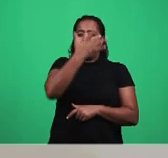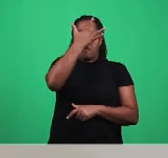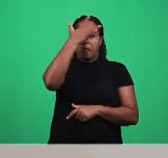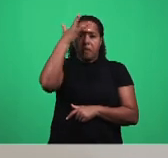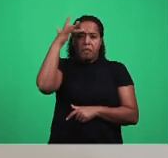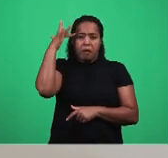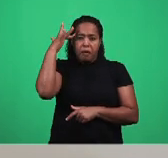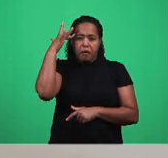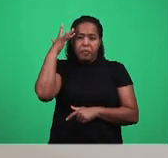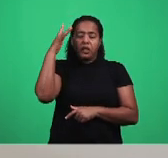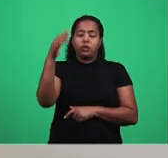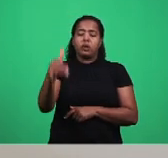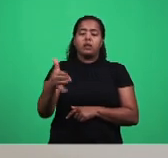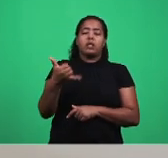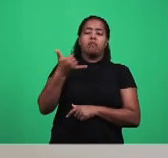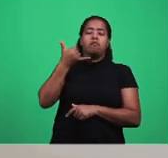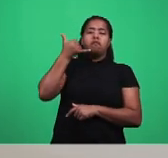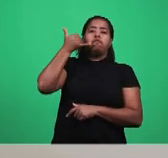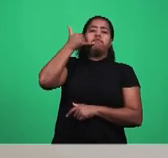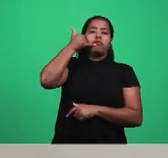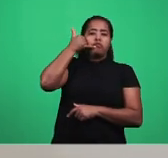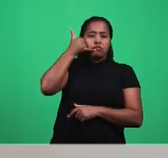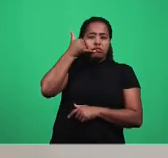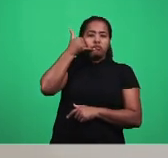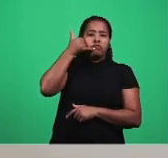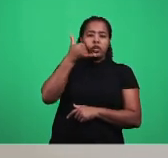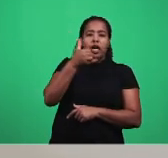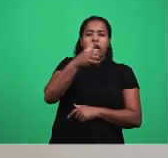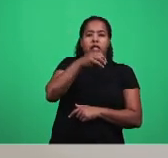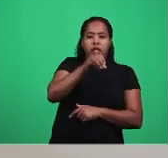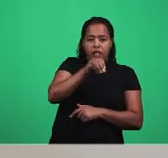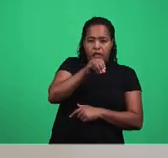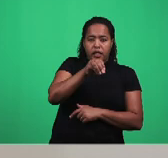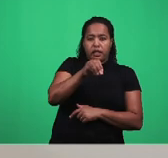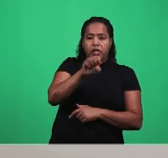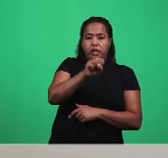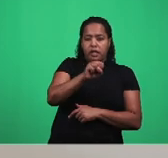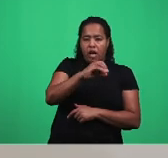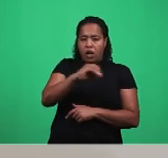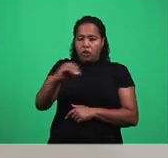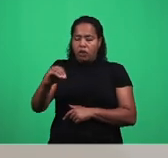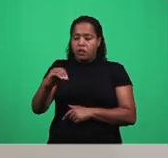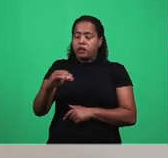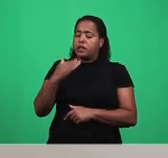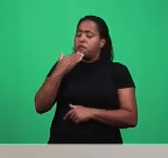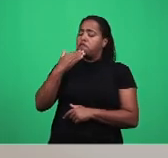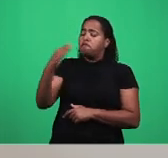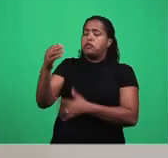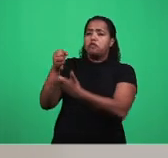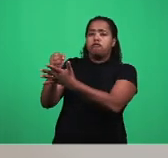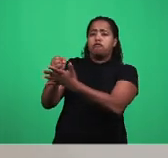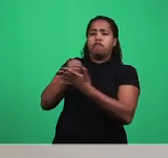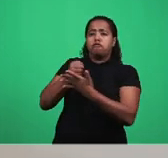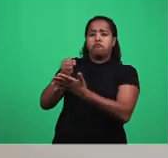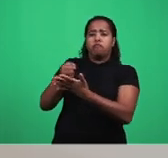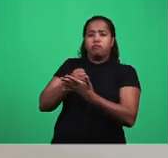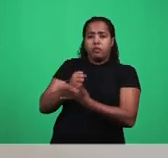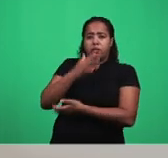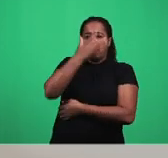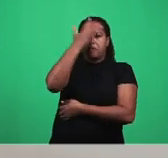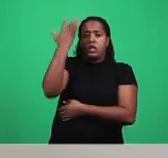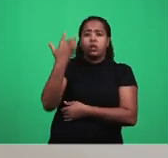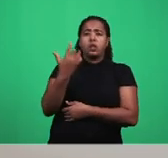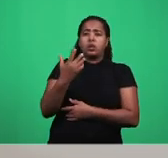numéro 0800 en demandant le secours des personnes qui ne font pas partie de l'Église. Nous donnons attention à ces